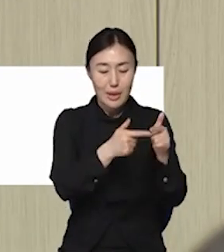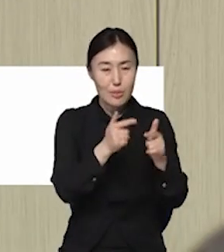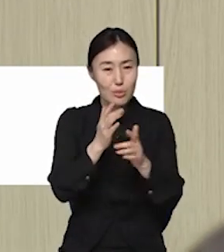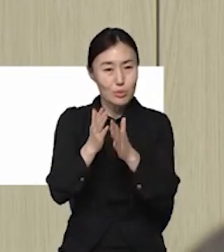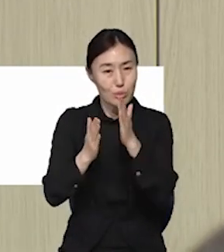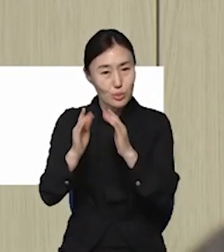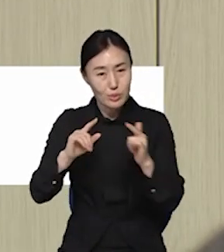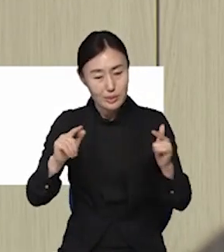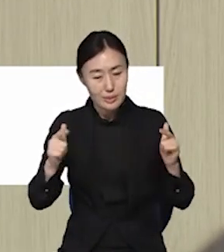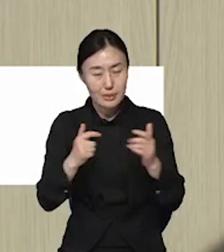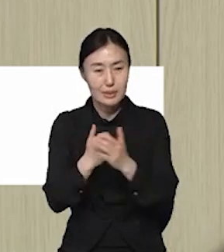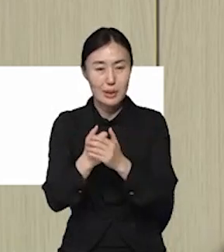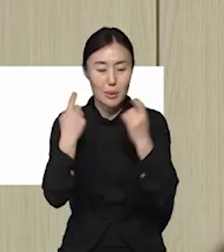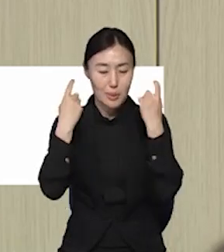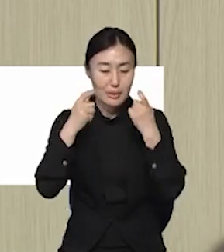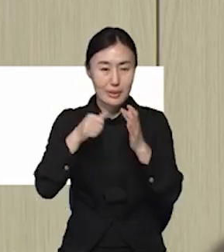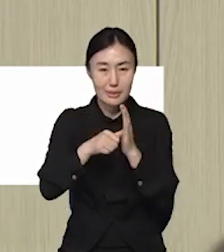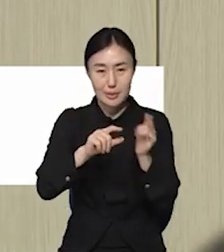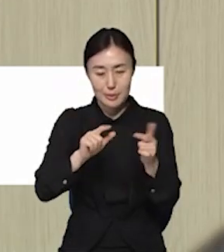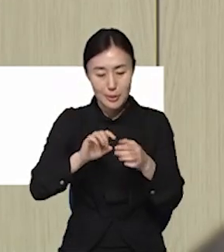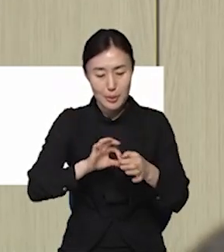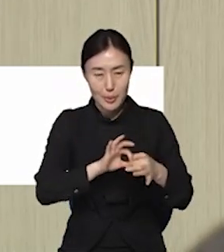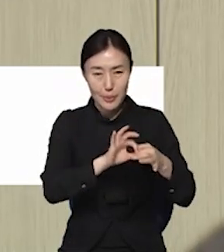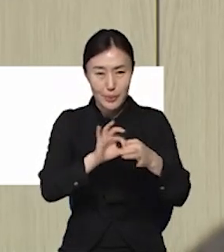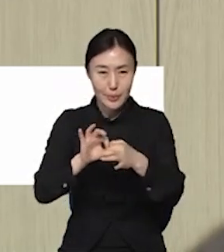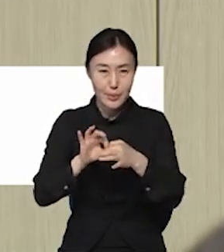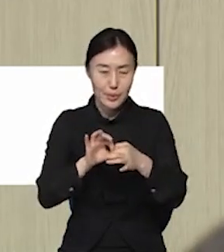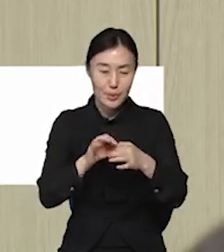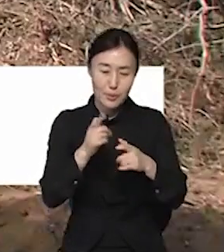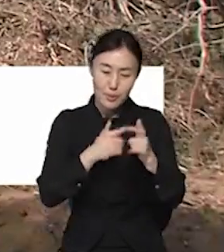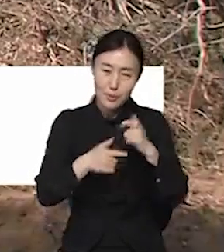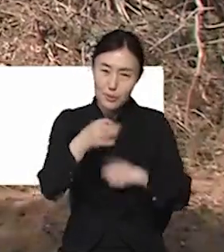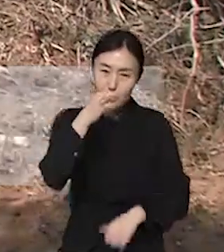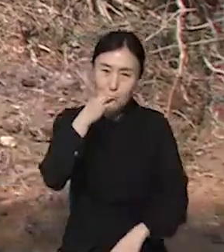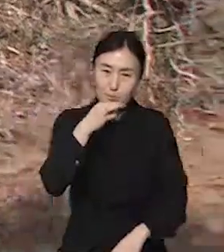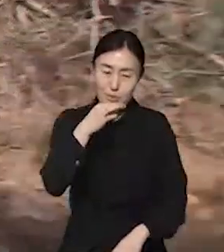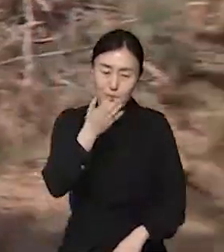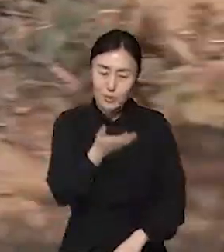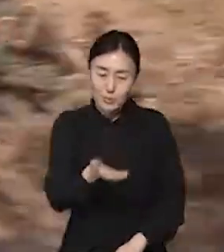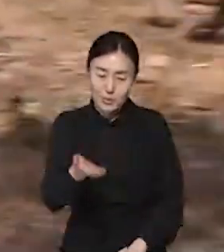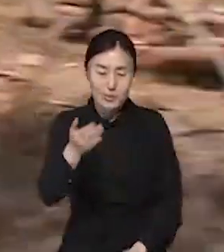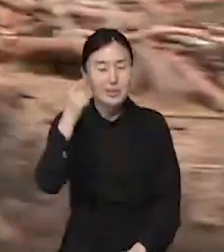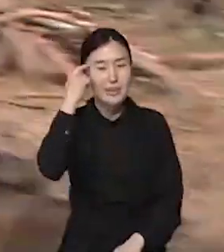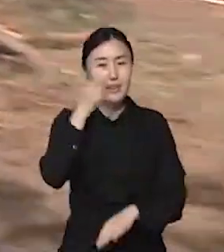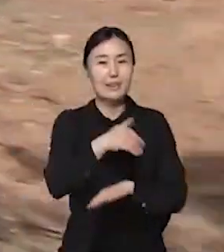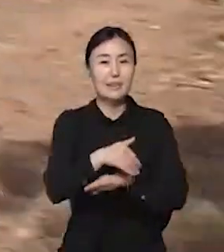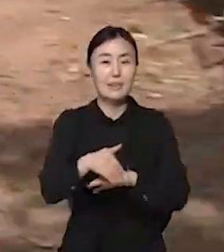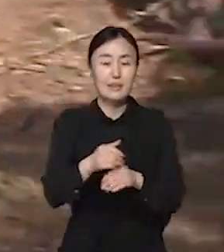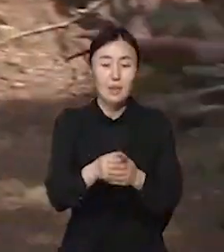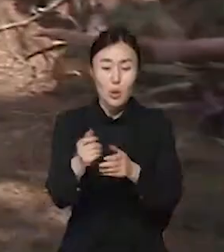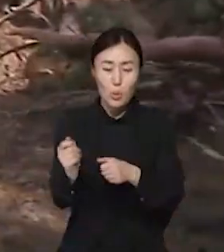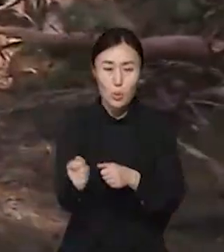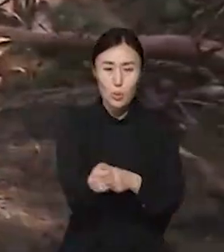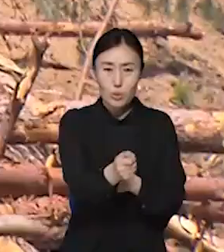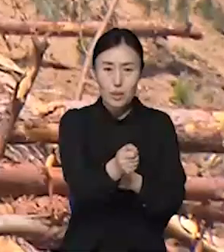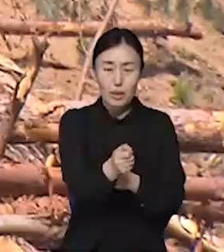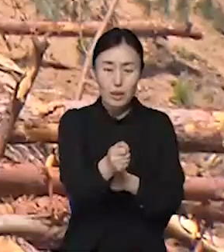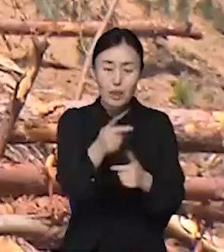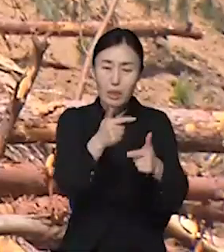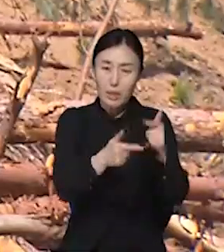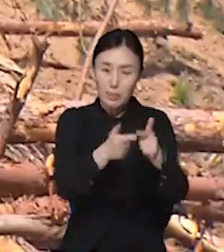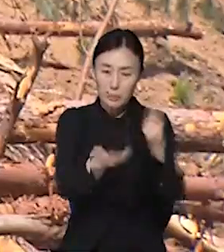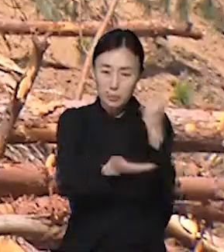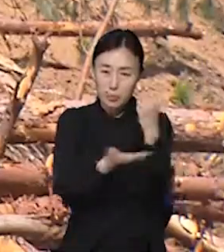자원과 연계해 더욱 시너지 효과를 낼 것으로 기대됩니다. 하지만 최근 불거진 골프장 부지 벌목 논란